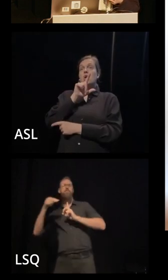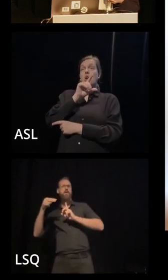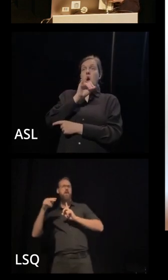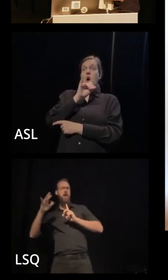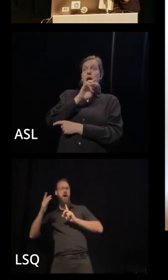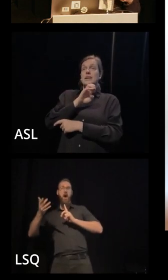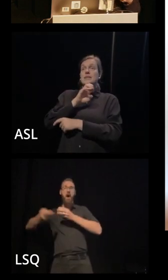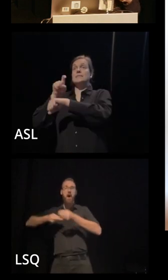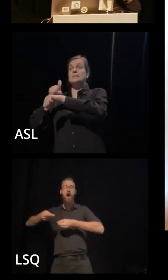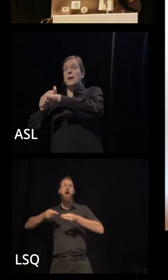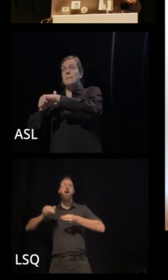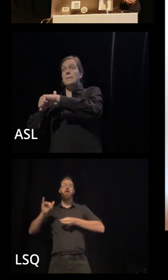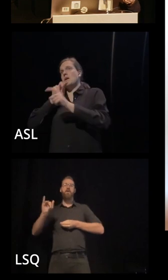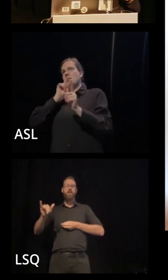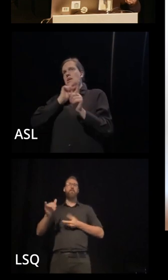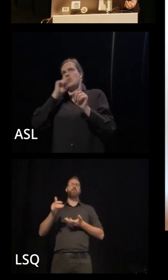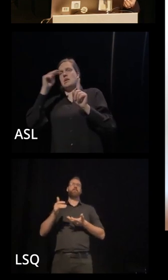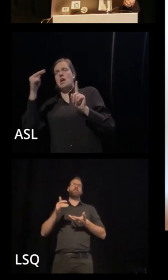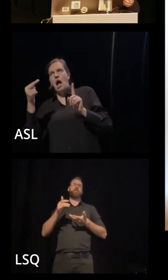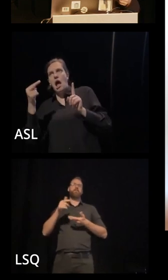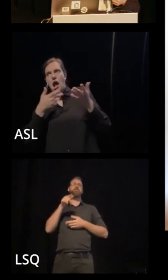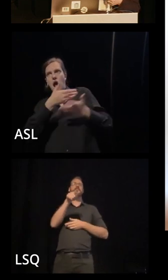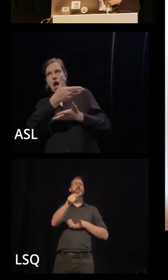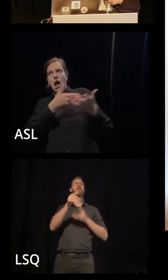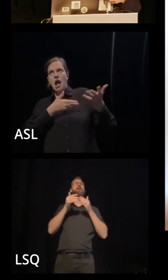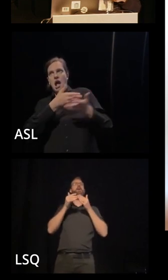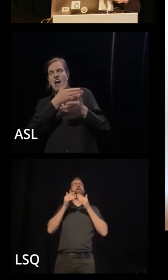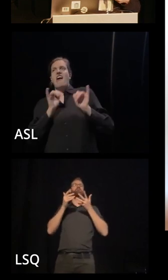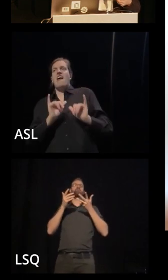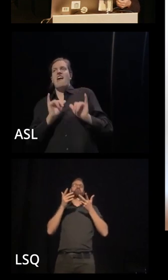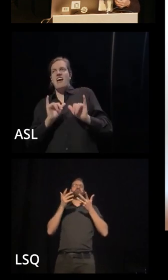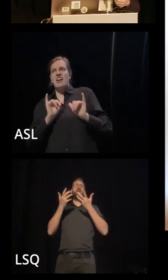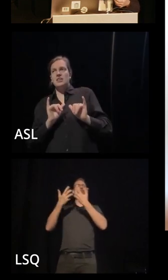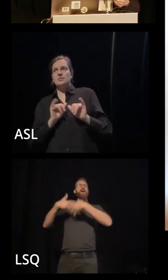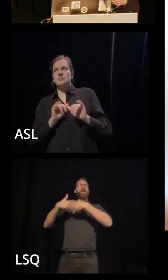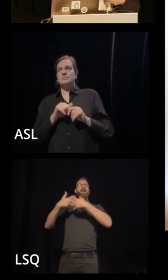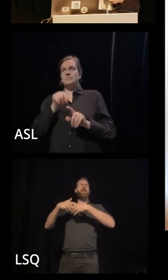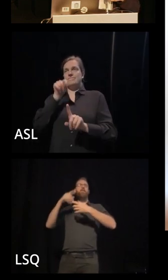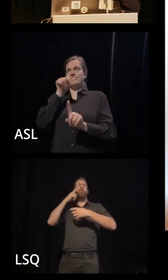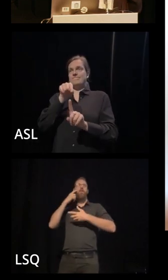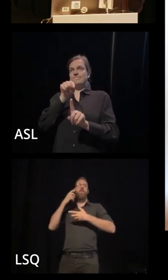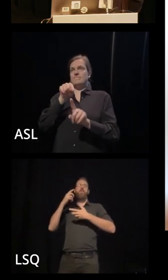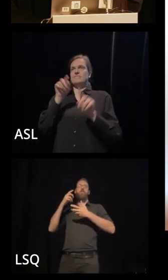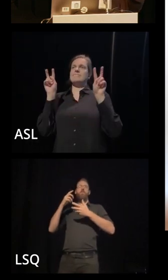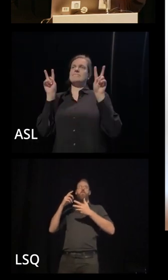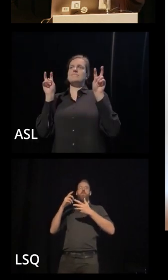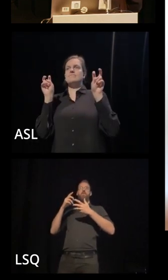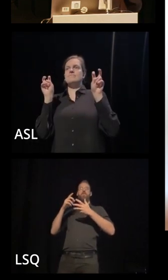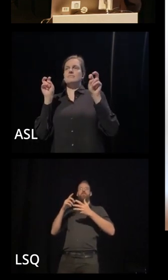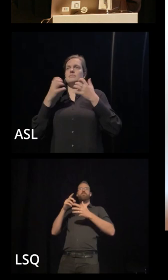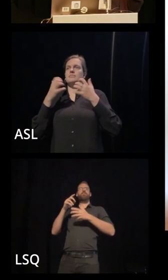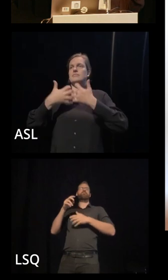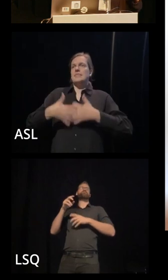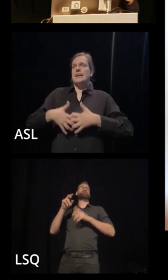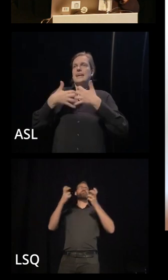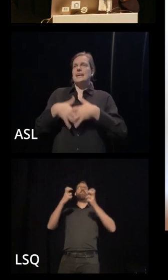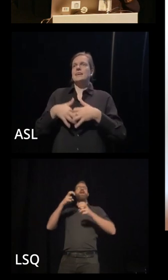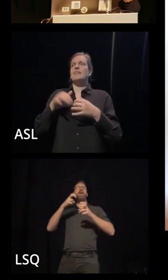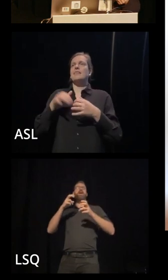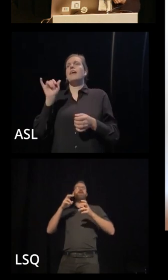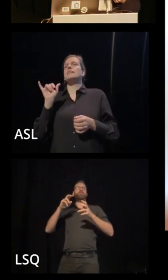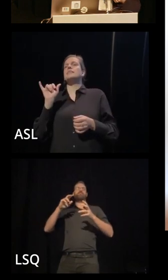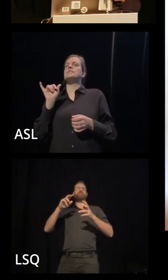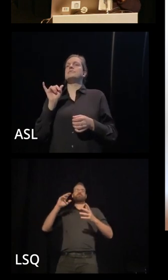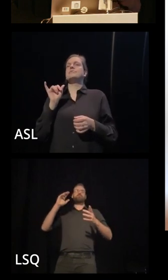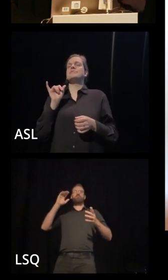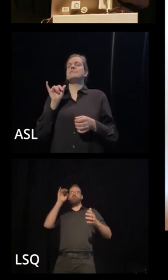CRITAC, un appareil acrobatique maritime qui allait devenir le haut d'écosystème et qui est venu rechercher tout cet